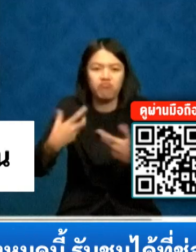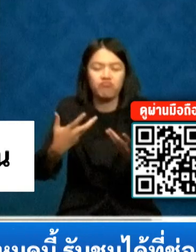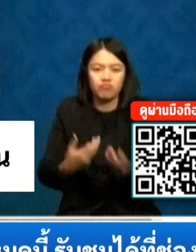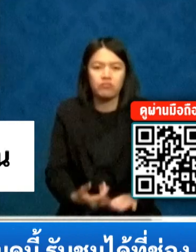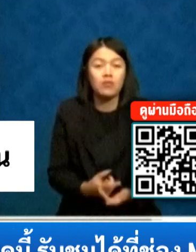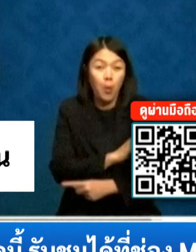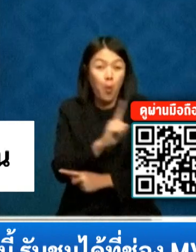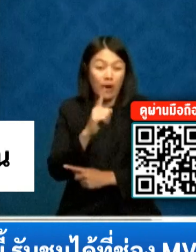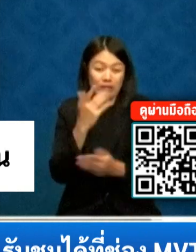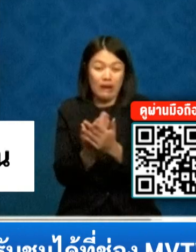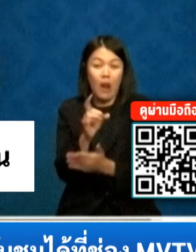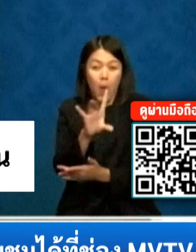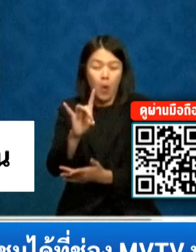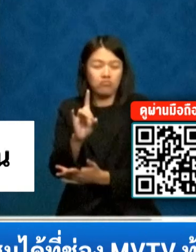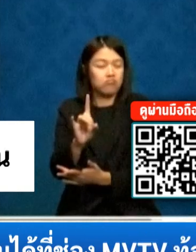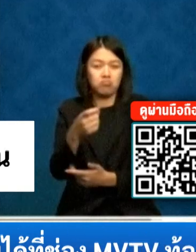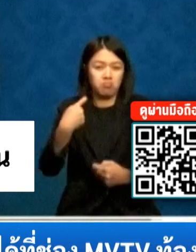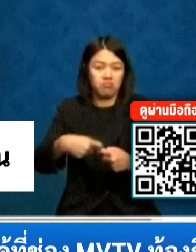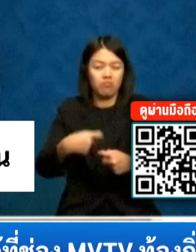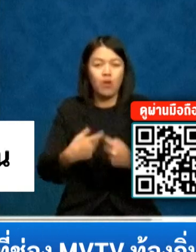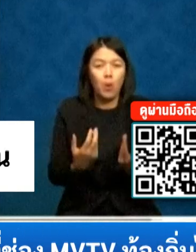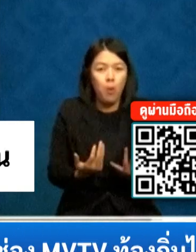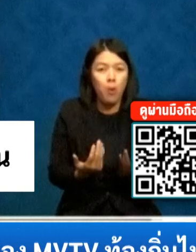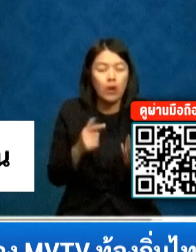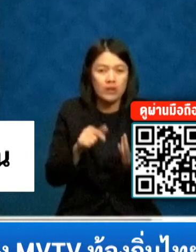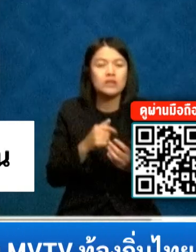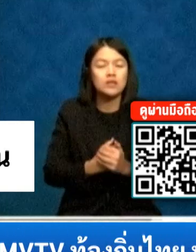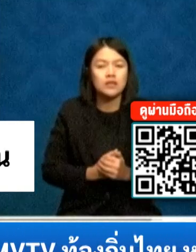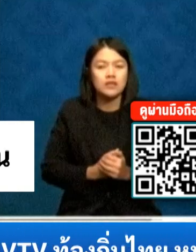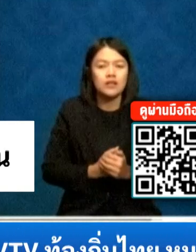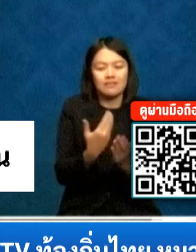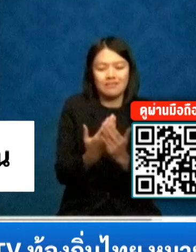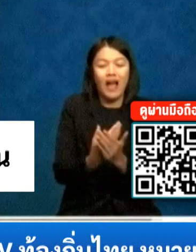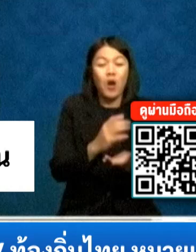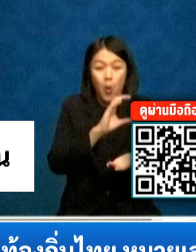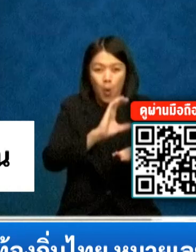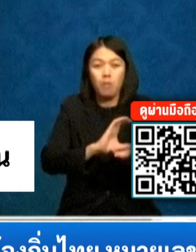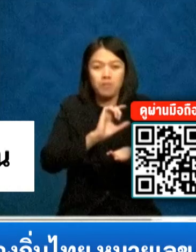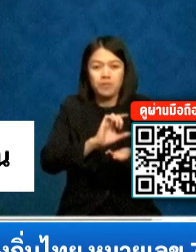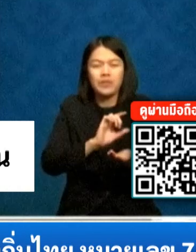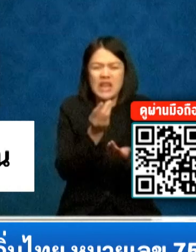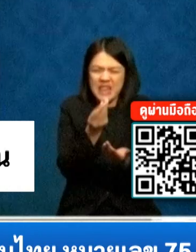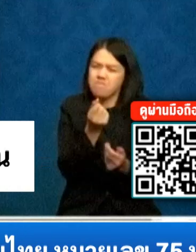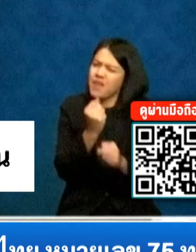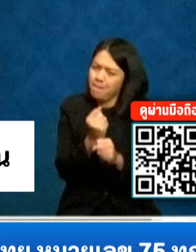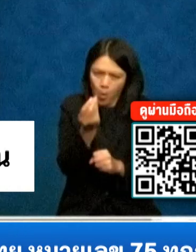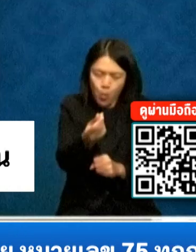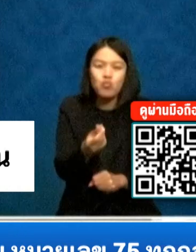ต่อวันนะครับนี่เขาก็รอความหวังแล้วผมเชื่อว่าเงินก้อนนี้เนี่ยรีบลงไวๆน